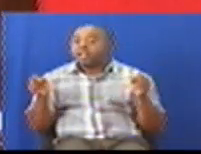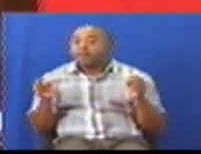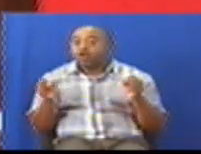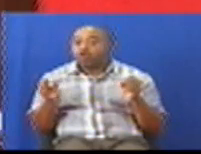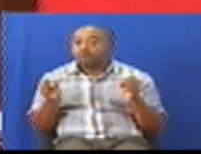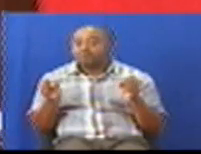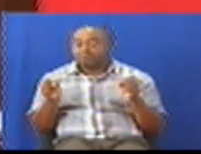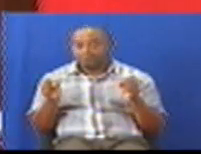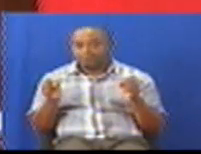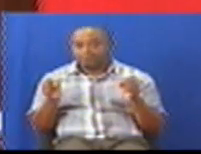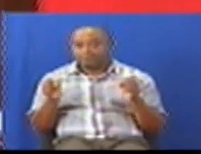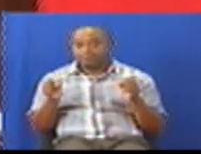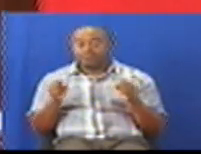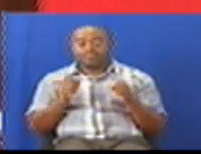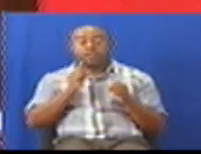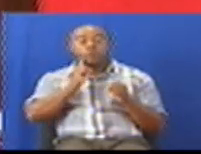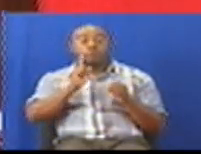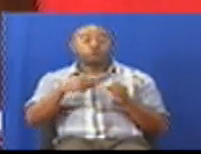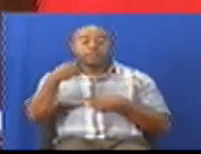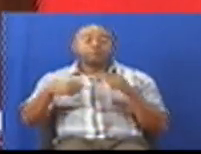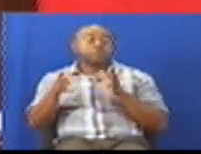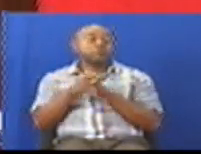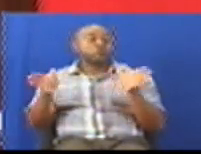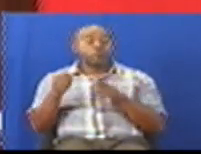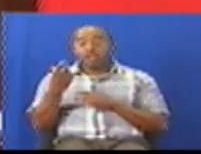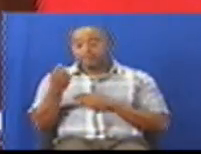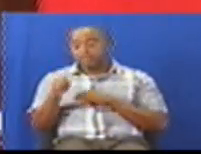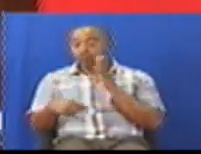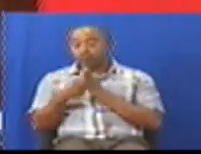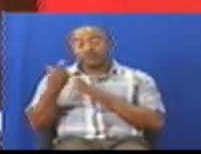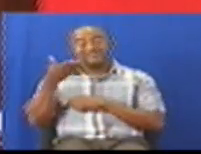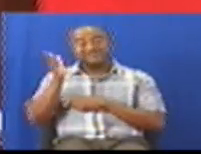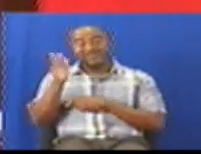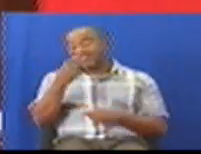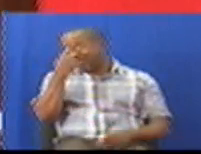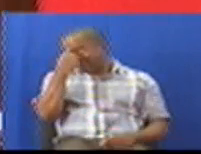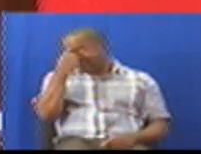tuna mradi mkubwa ule wa fedha za kutoka serikali ya India kwa mkopo nafuu.